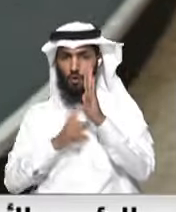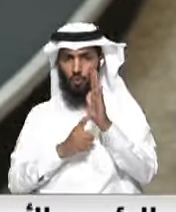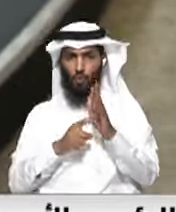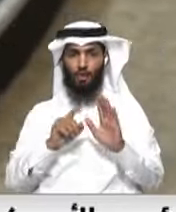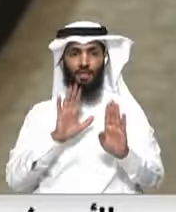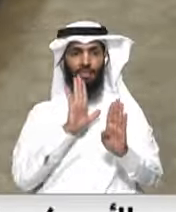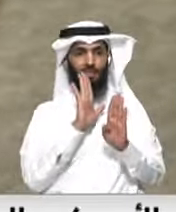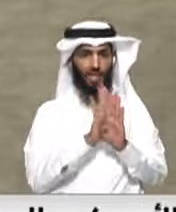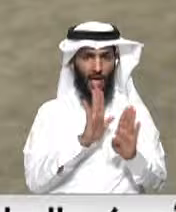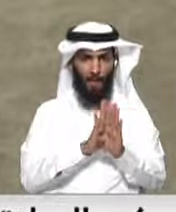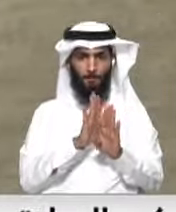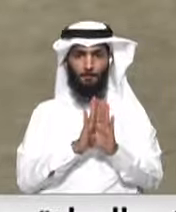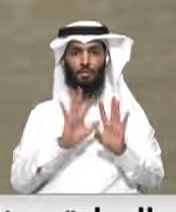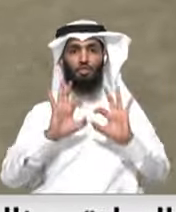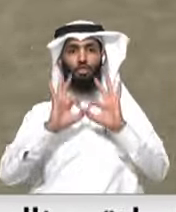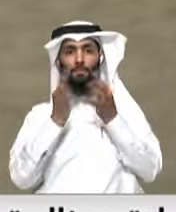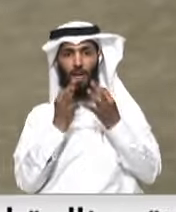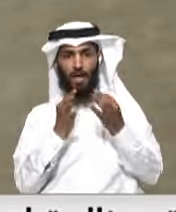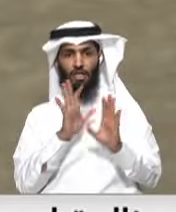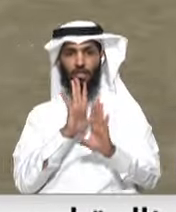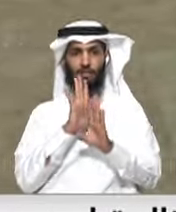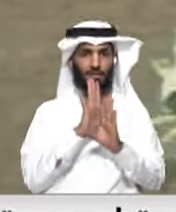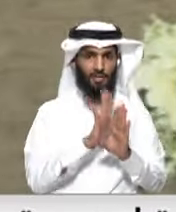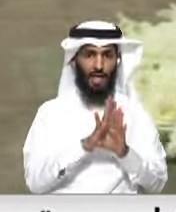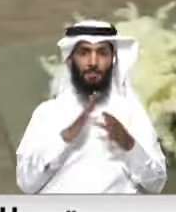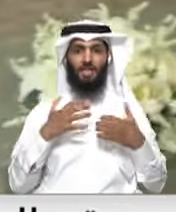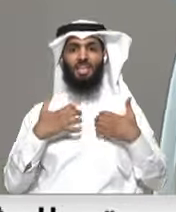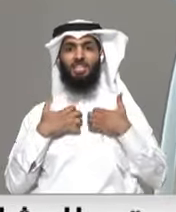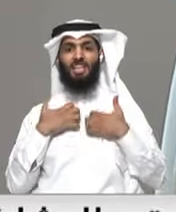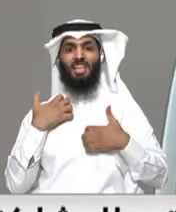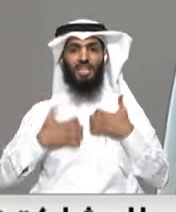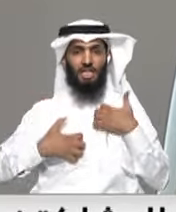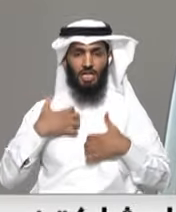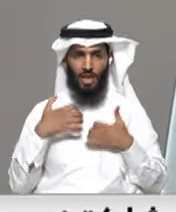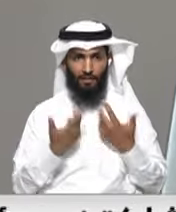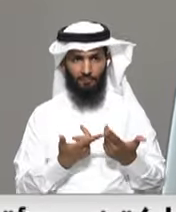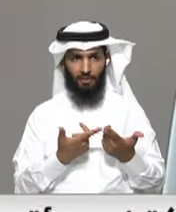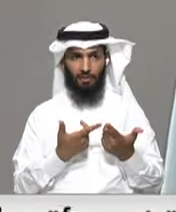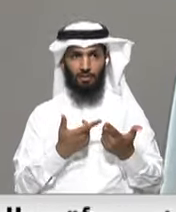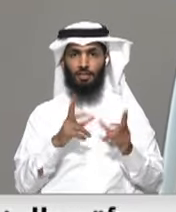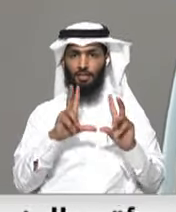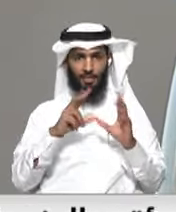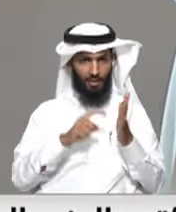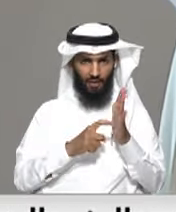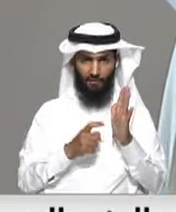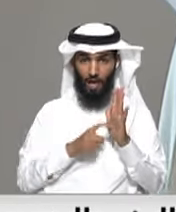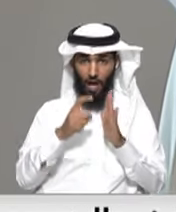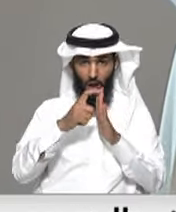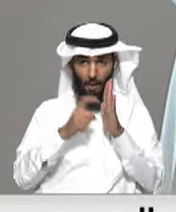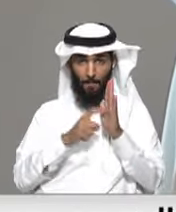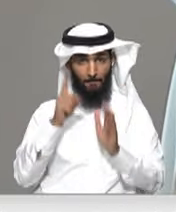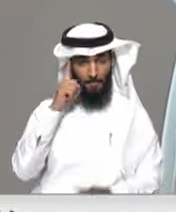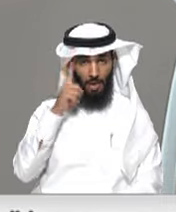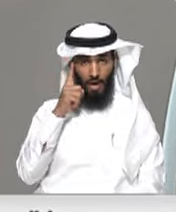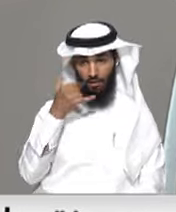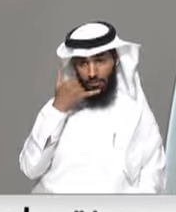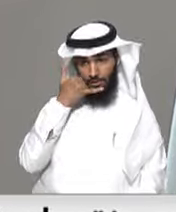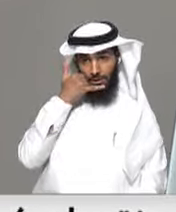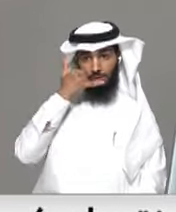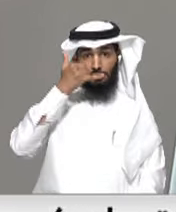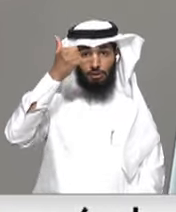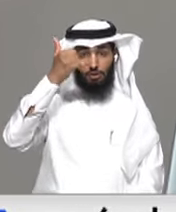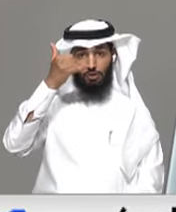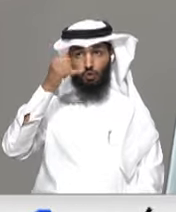النفسي والدعم والاستشارات القانونية سواء عن طريق الهاتف أو عن طريق منصة إلكترونية،